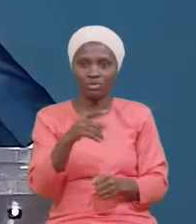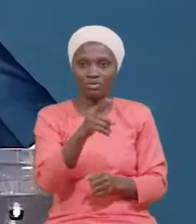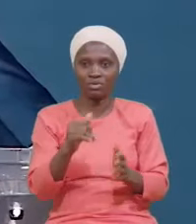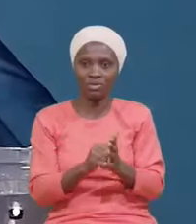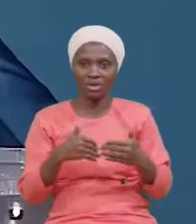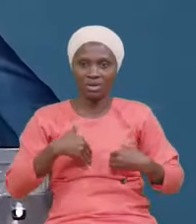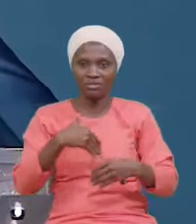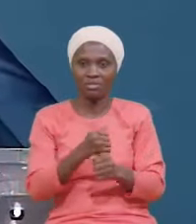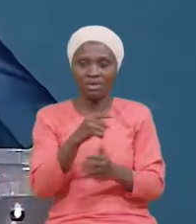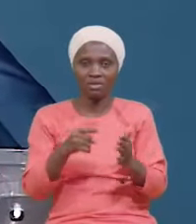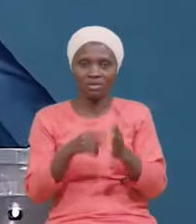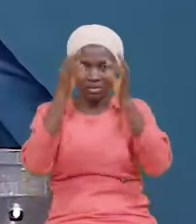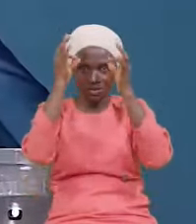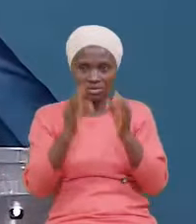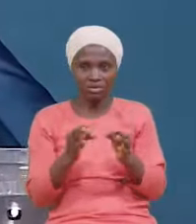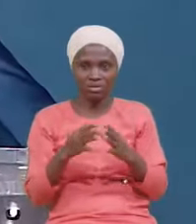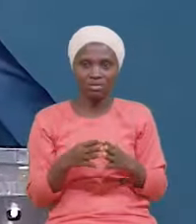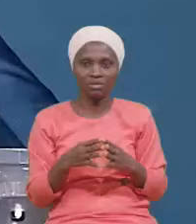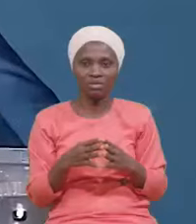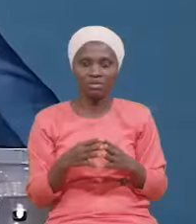this decision,